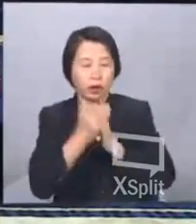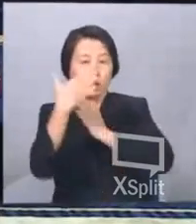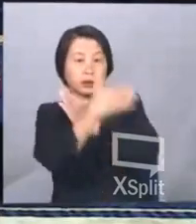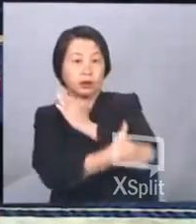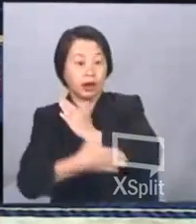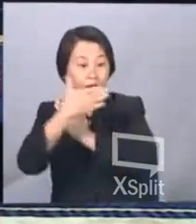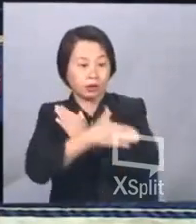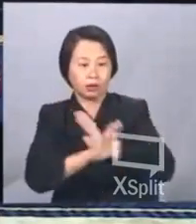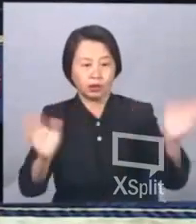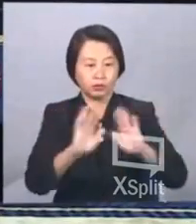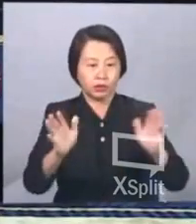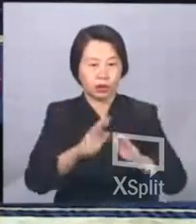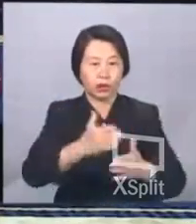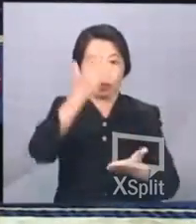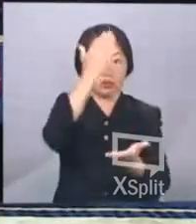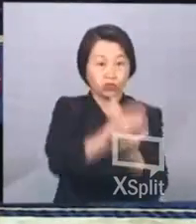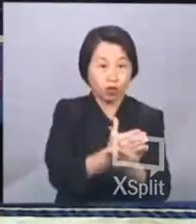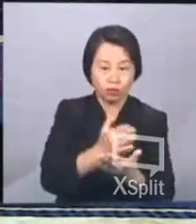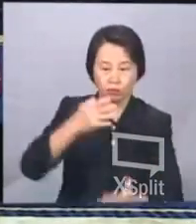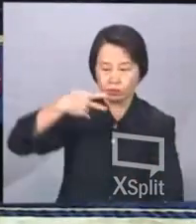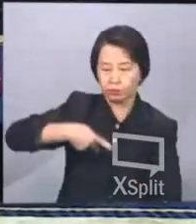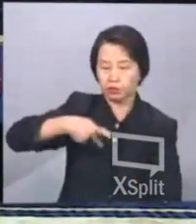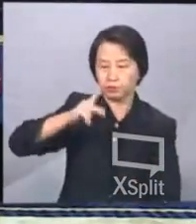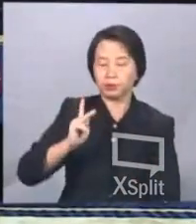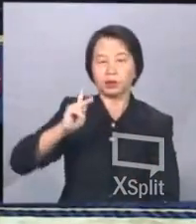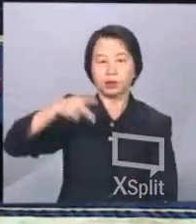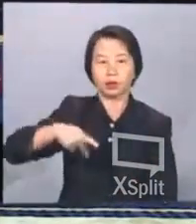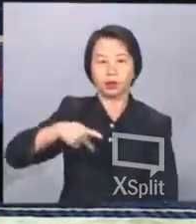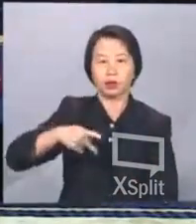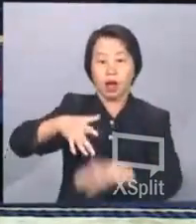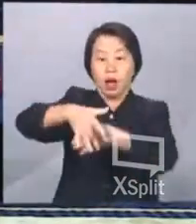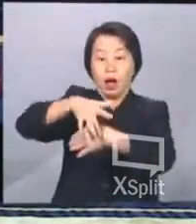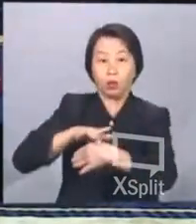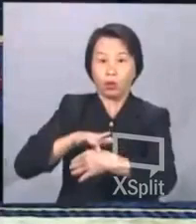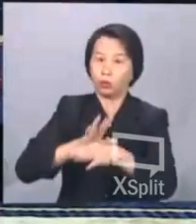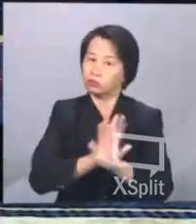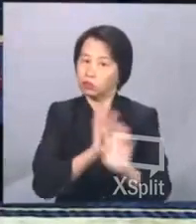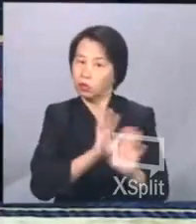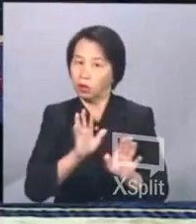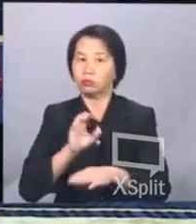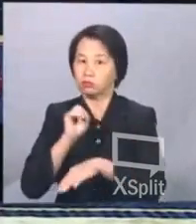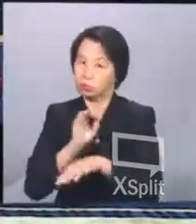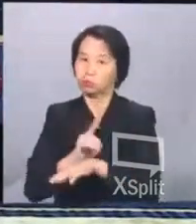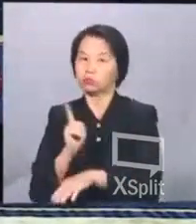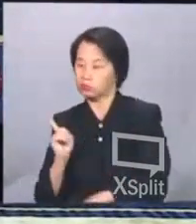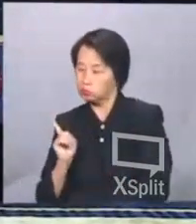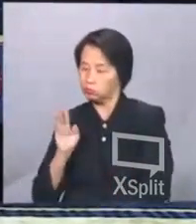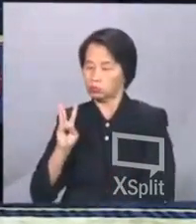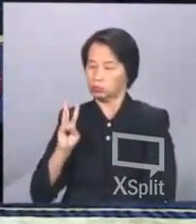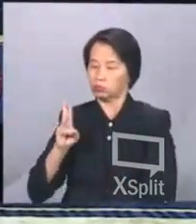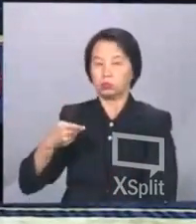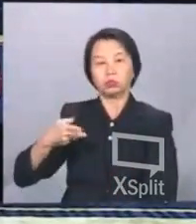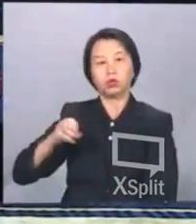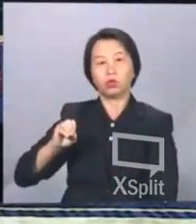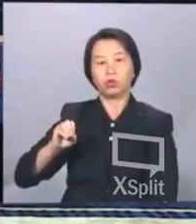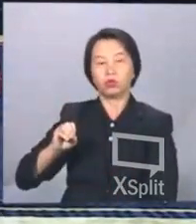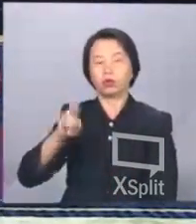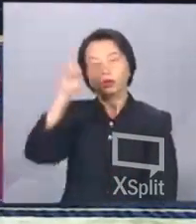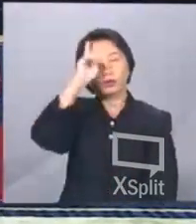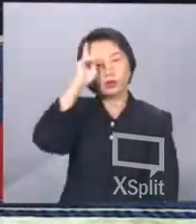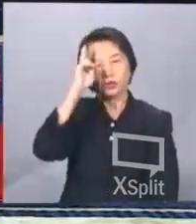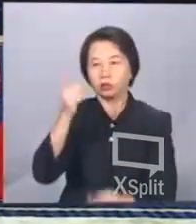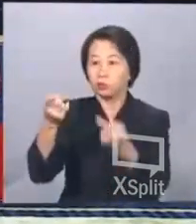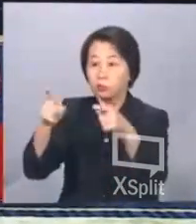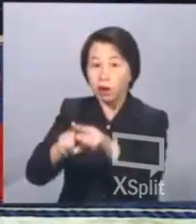supaya tidak menamatkan perintah kawanan pergerakan terlalu awal dan Steve Emmanuel yang berlaku